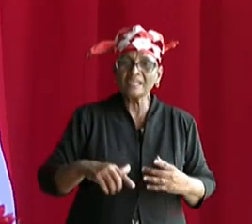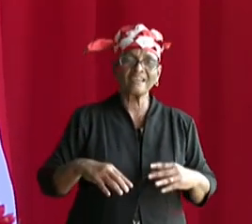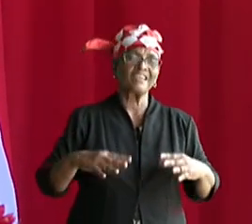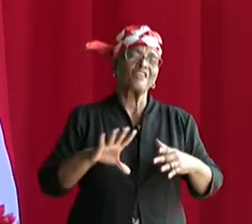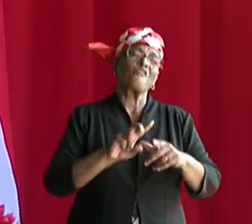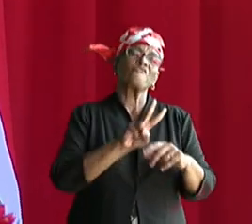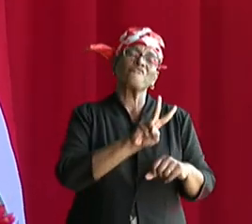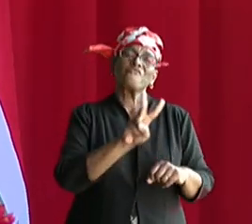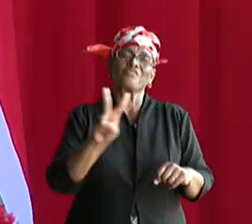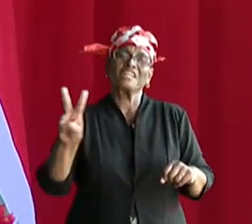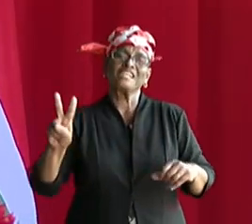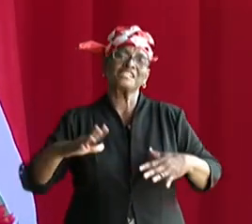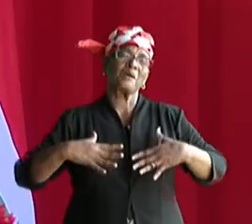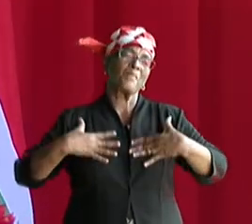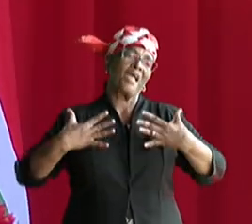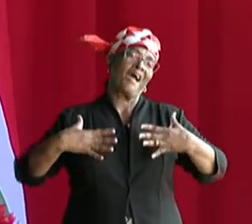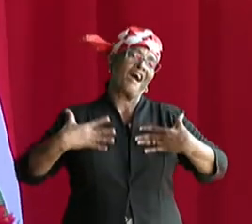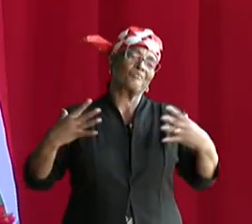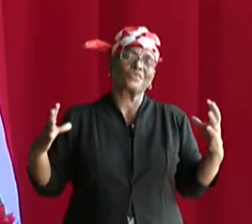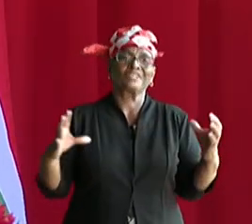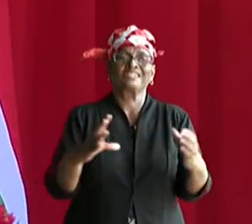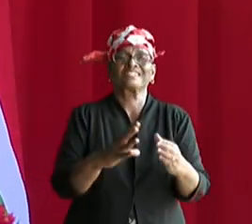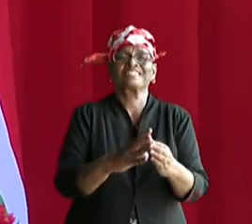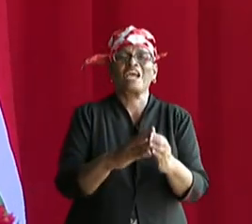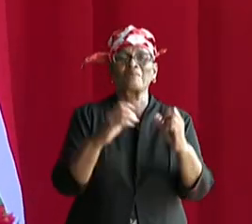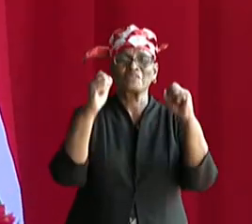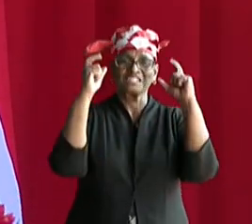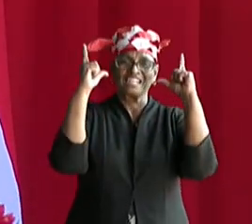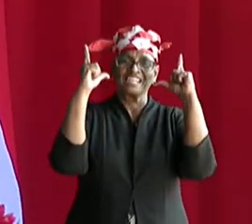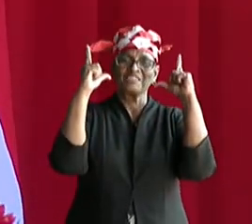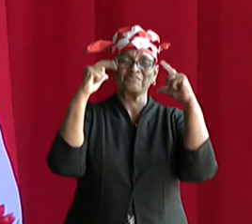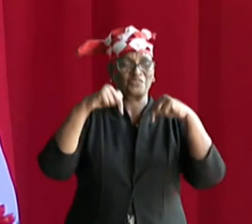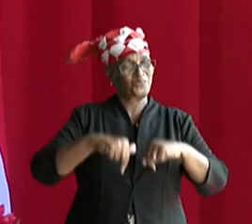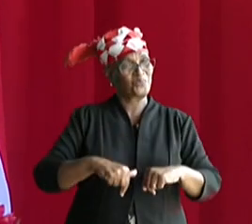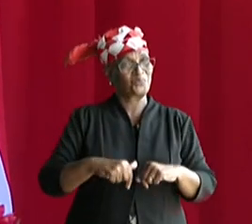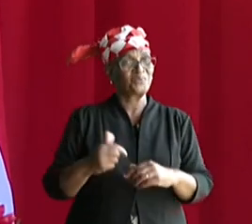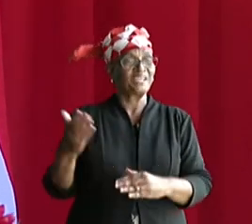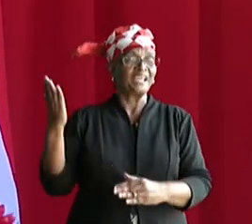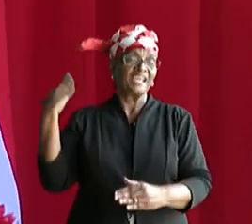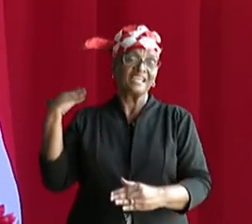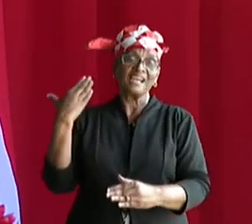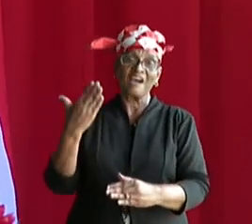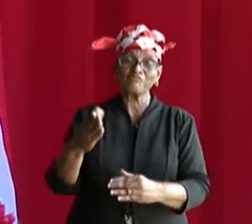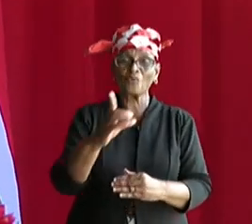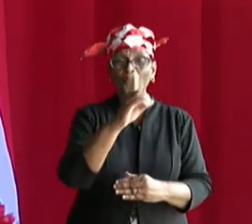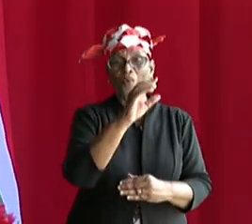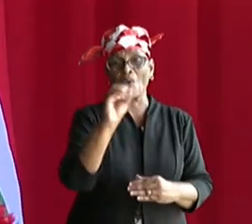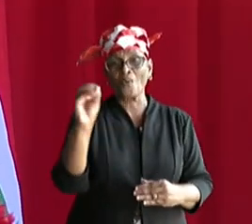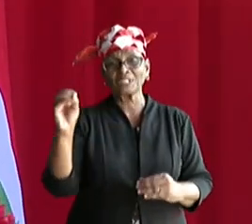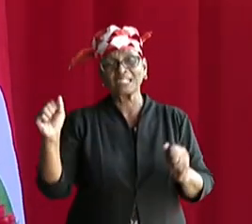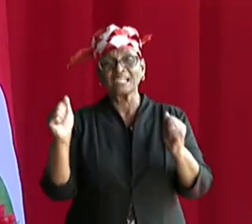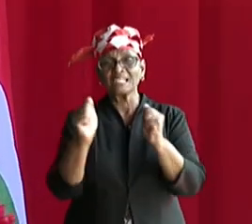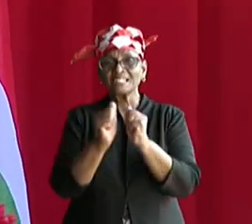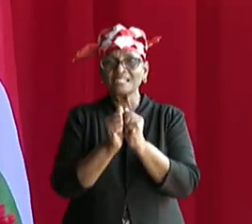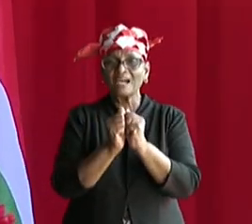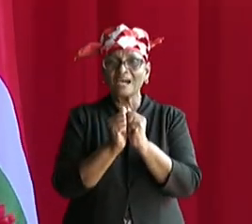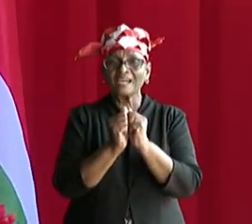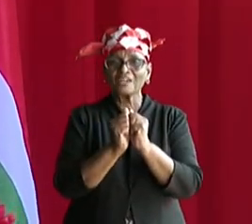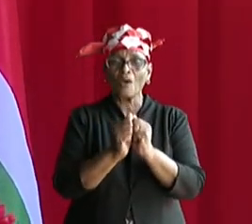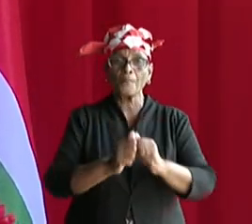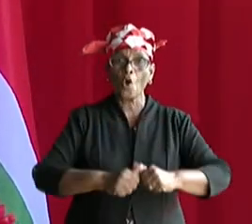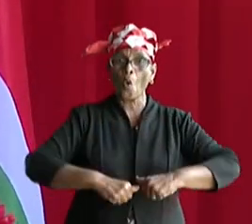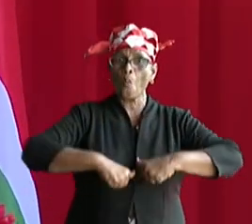te zijn en samen te leven is ons in de afgelopen 100 jaar op een